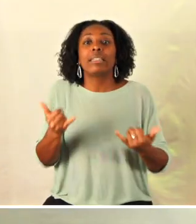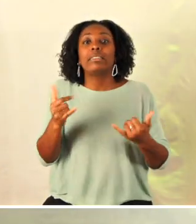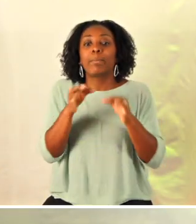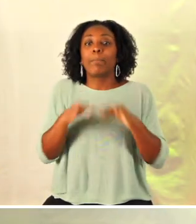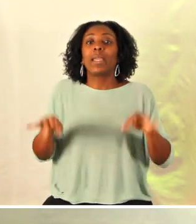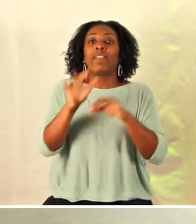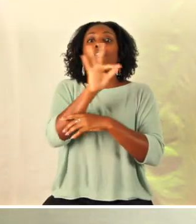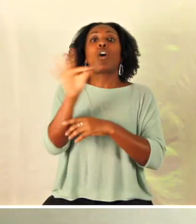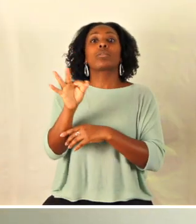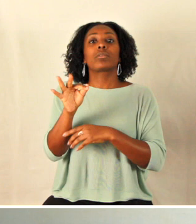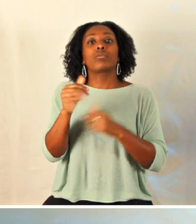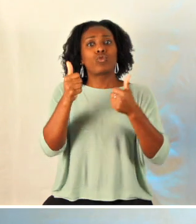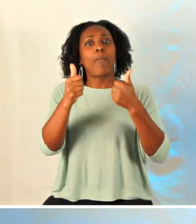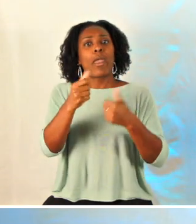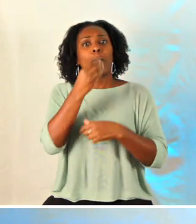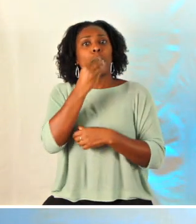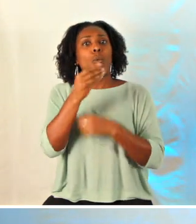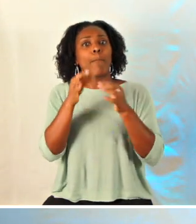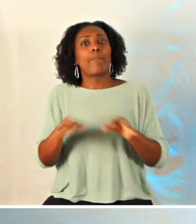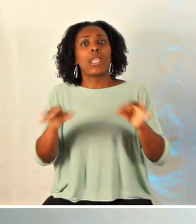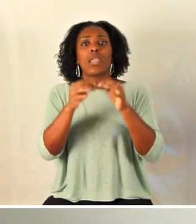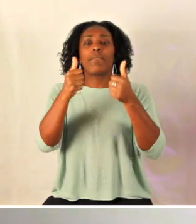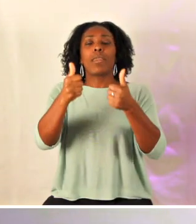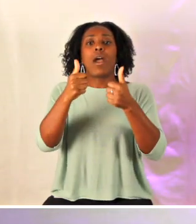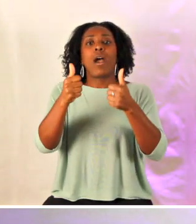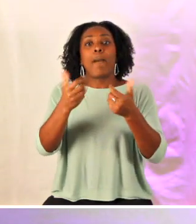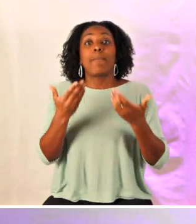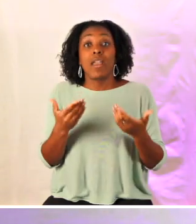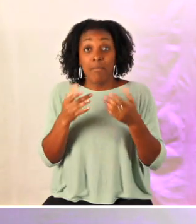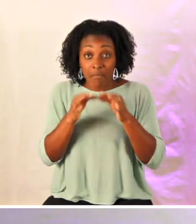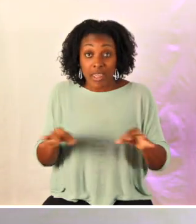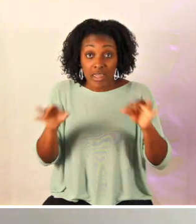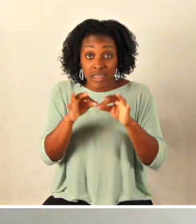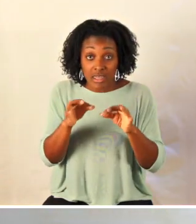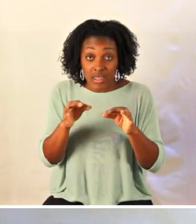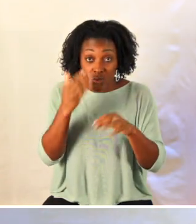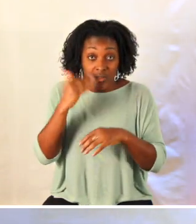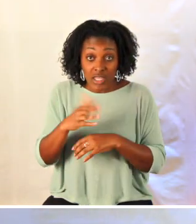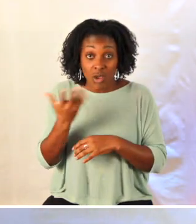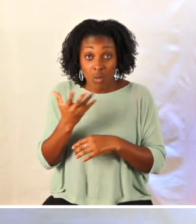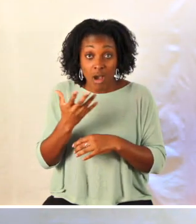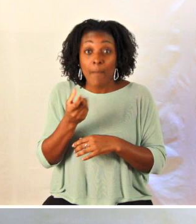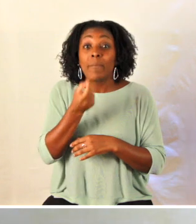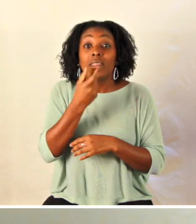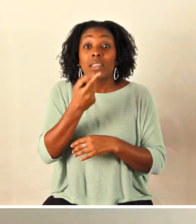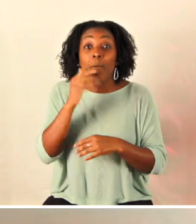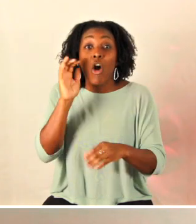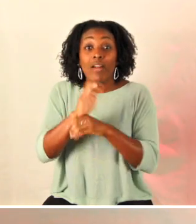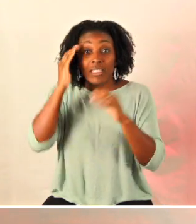dit que c'est un bon pays. Oui, c'est vrai. Mais c'est le pays où on consomme le plus d'antidépresseurs au